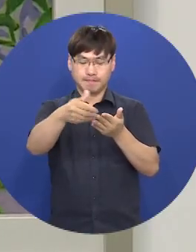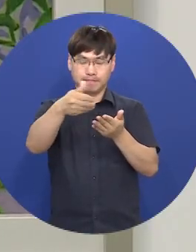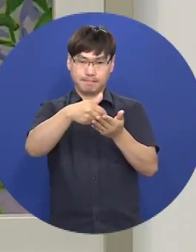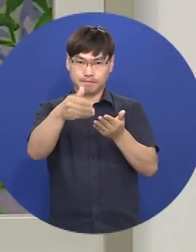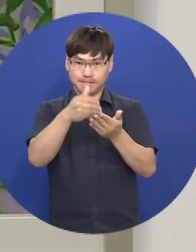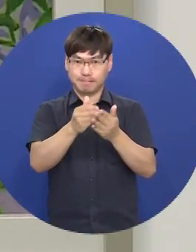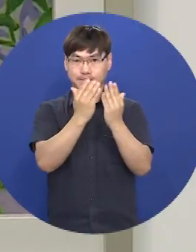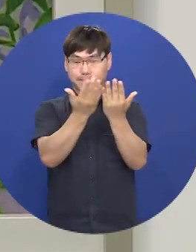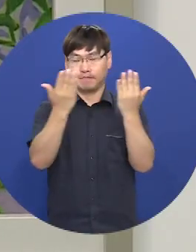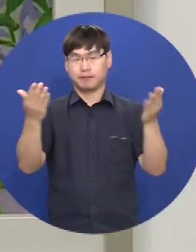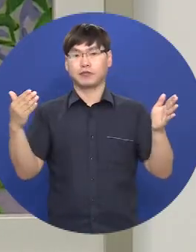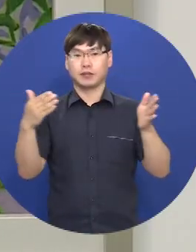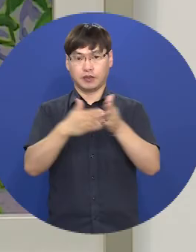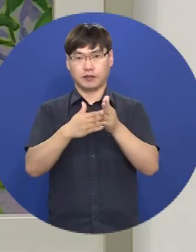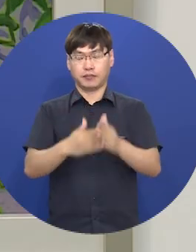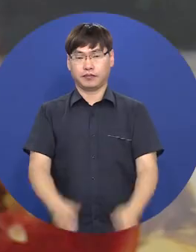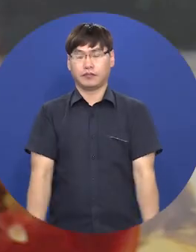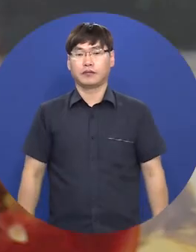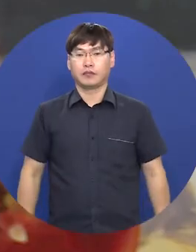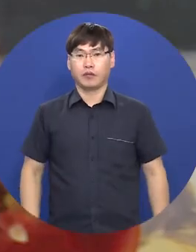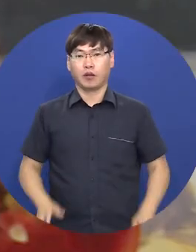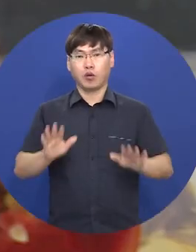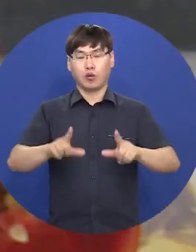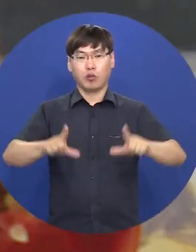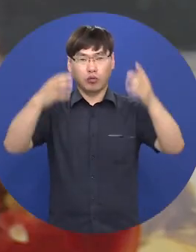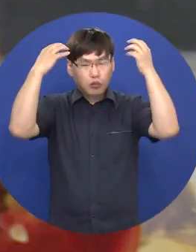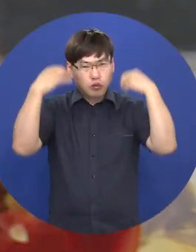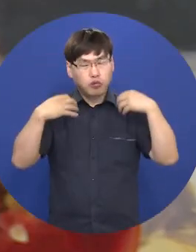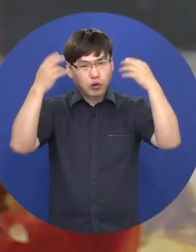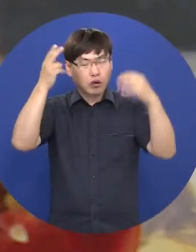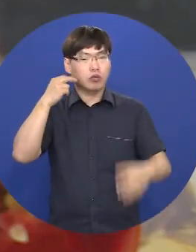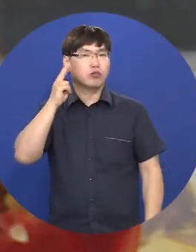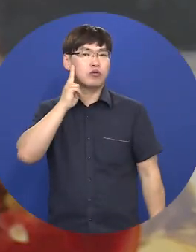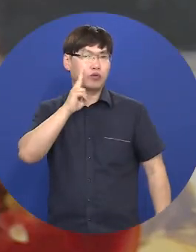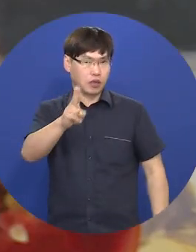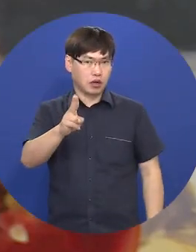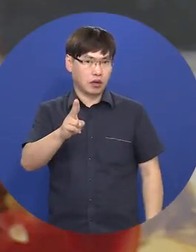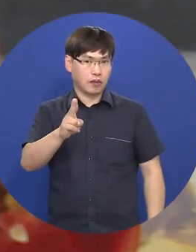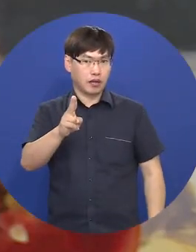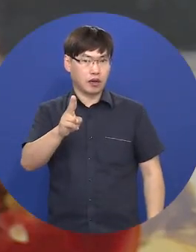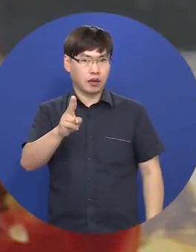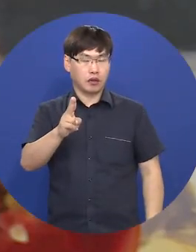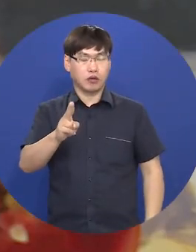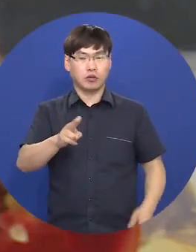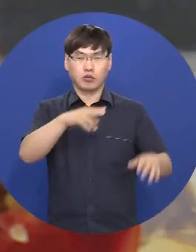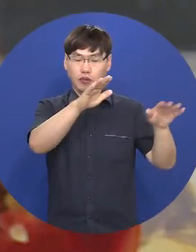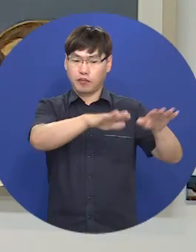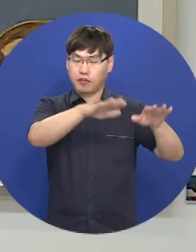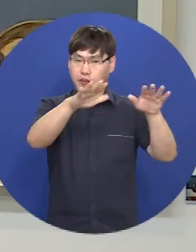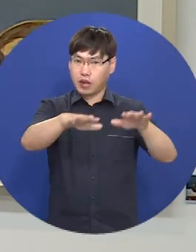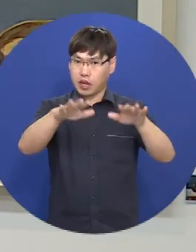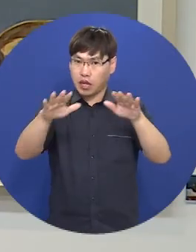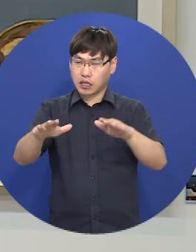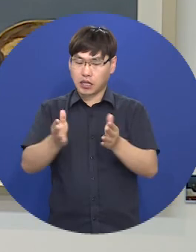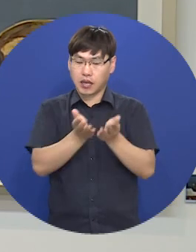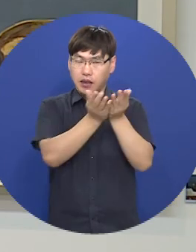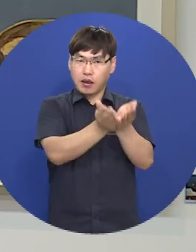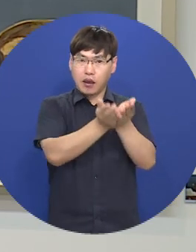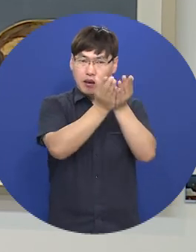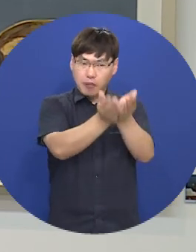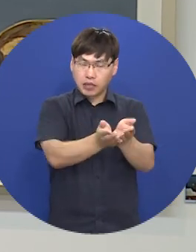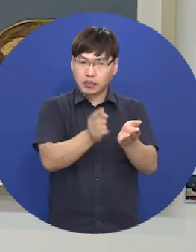코로나19와 무더위로 올여름은 평창 국민들에게도 쉽지만은 않았습니다. 잔잔한 바다에서는 훌륭한 백사공이